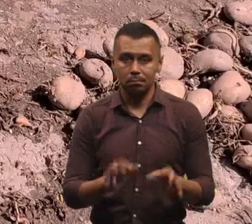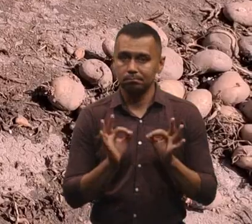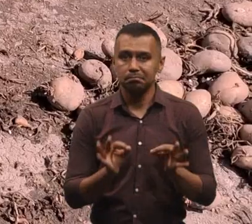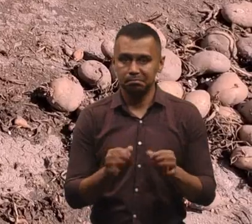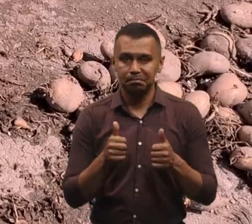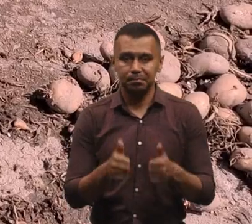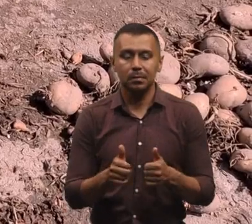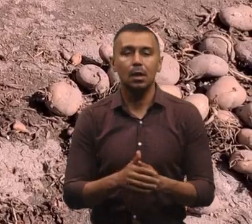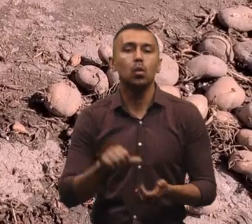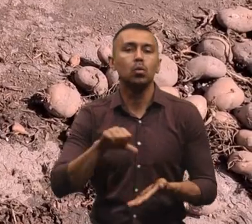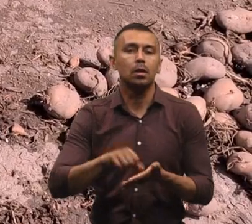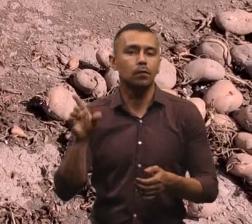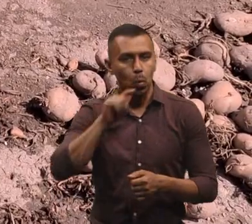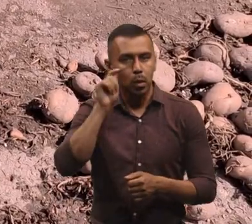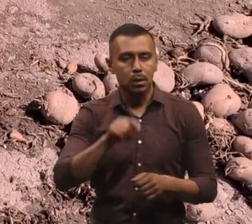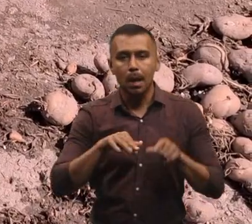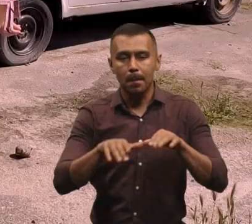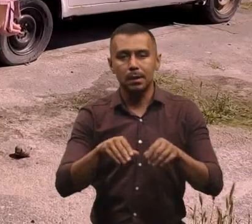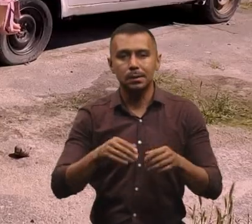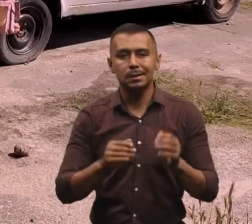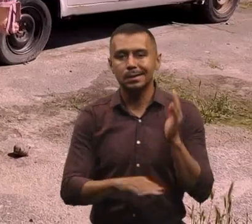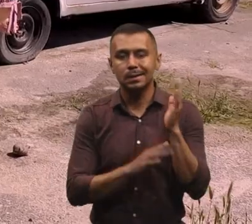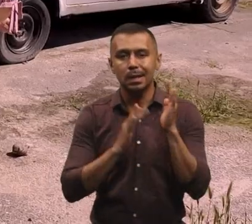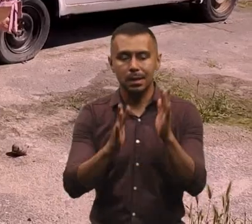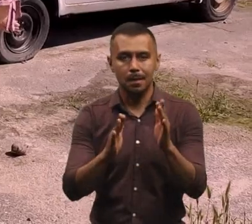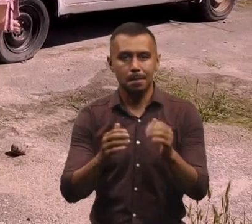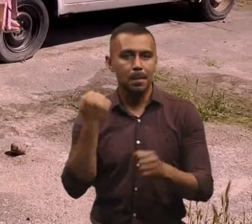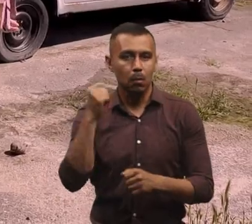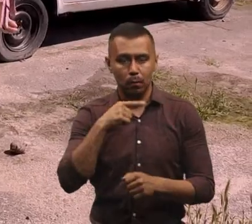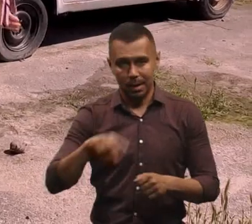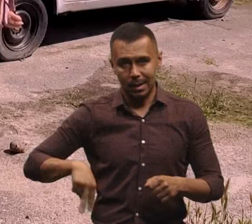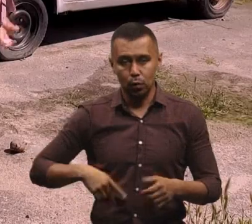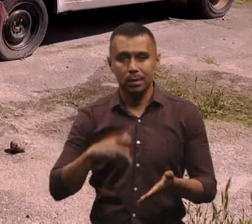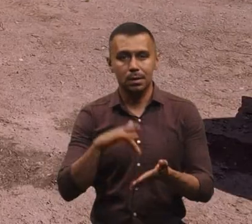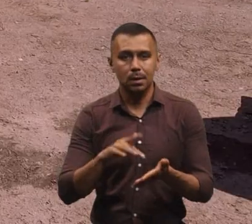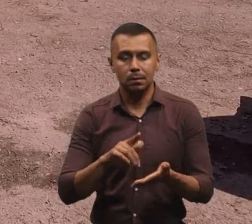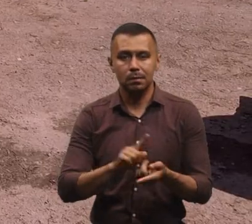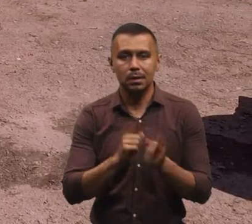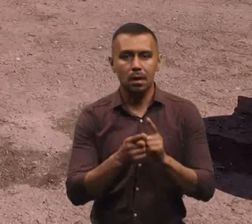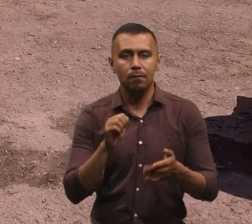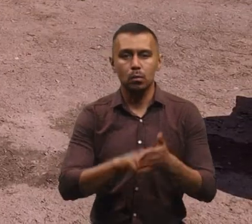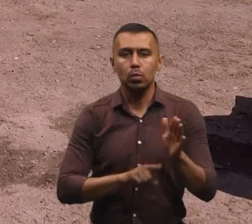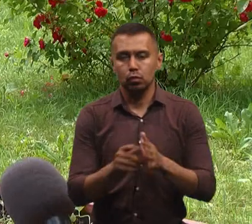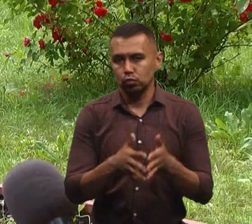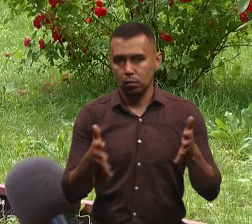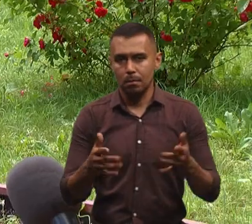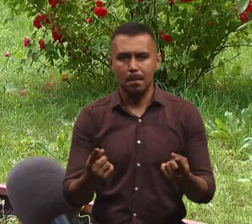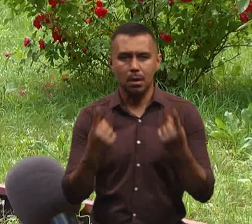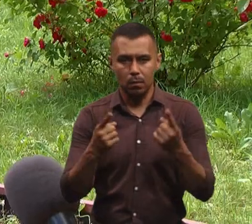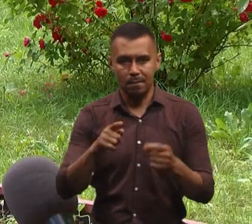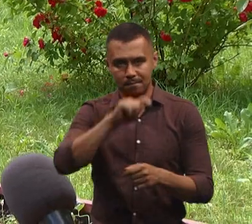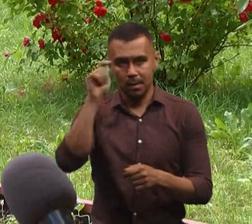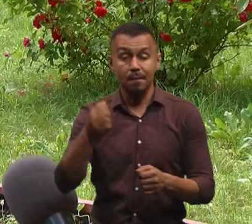посадилося. Учасниками всеукраїнської кампанії «Сади перемоги», розповідає директорка центру, стали від початку широкомасштабної війни.